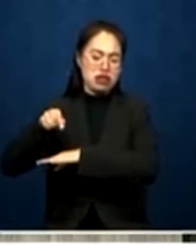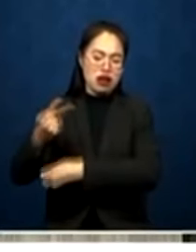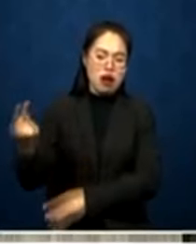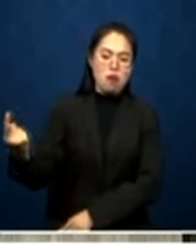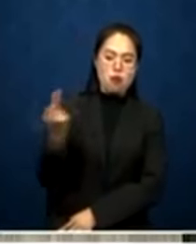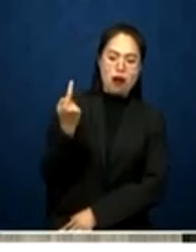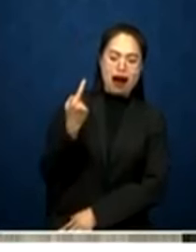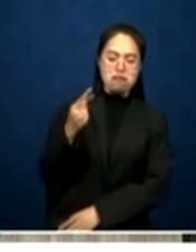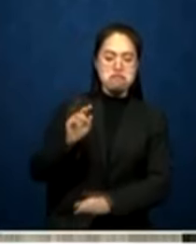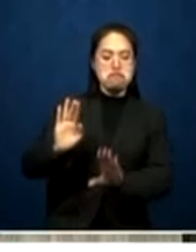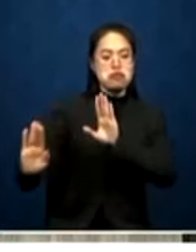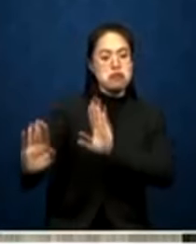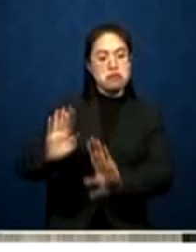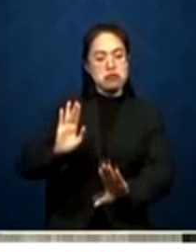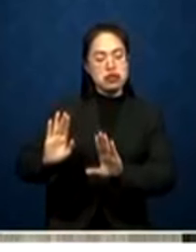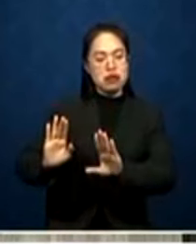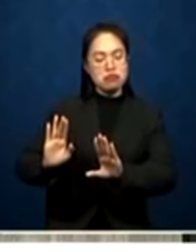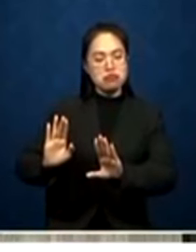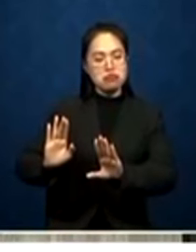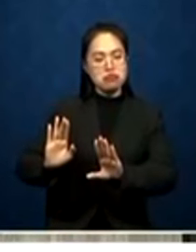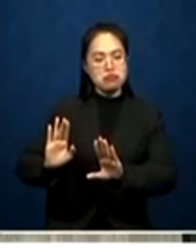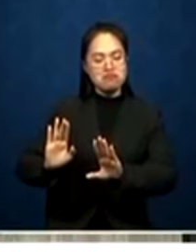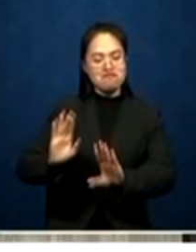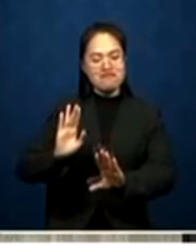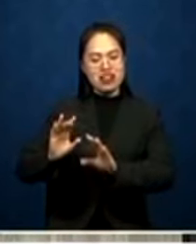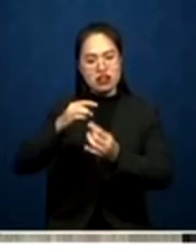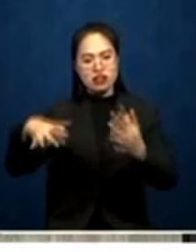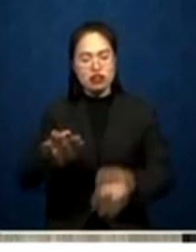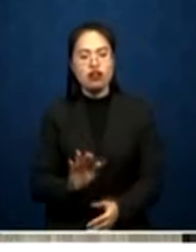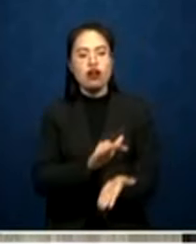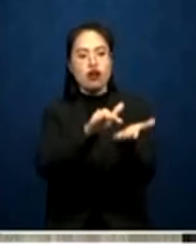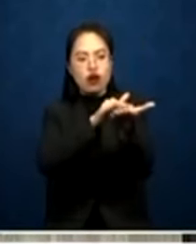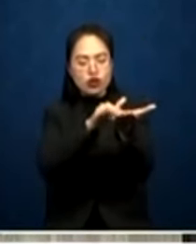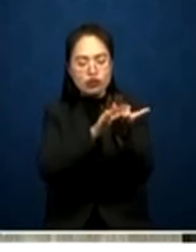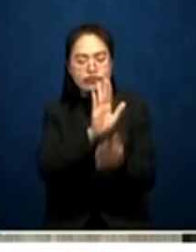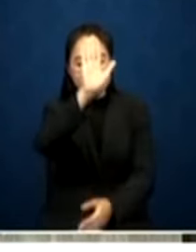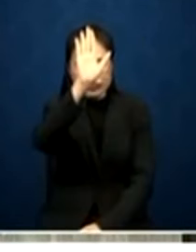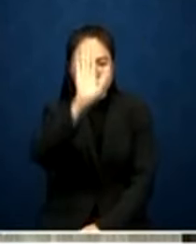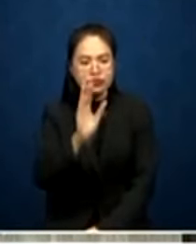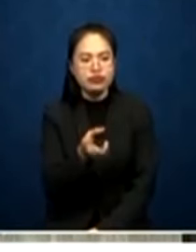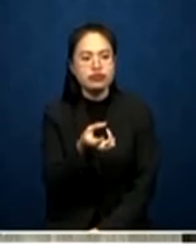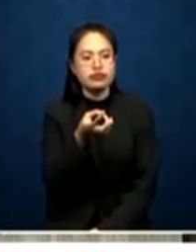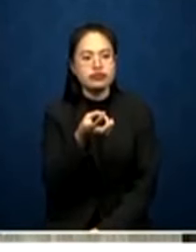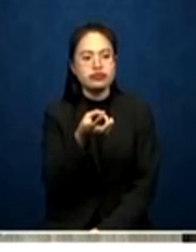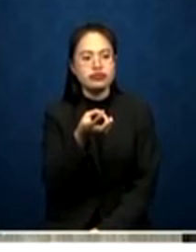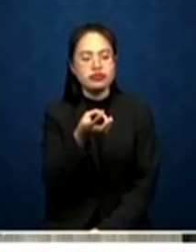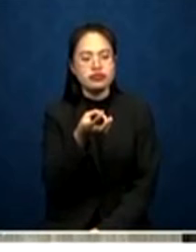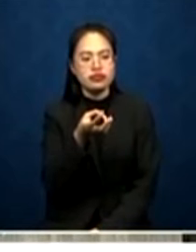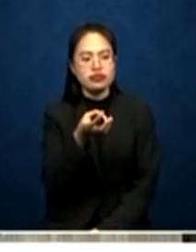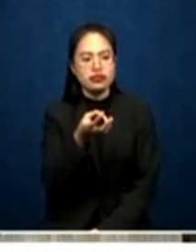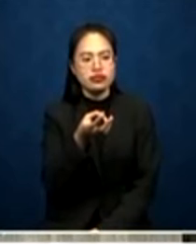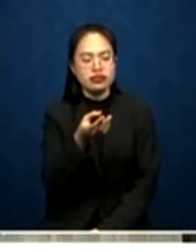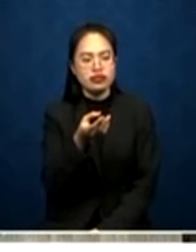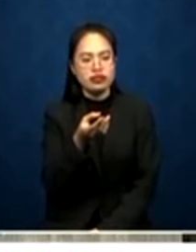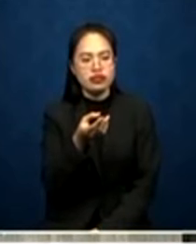คดีไปเปรียบเทียบกับสิ่งที่เปรียบเทียบไม่ได้ม า จ ับ แ พะชนแกะ สร้างฉากทัด